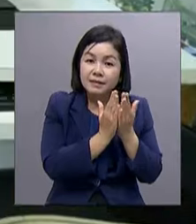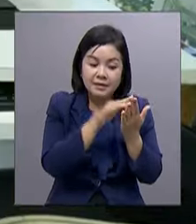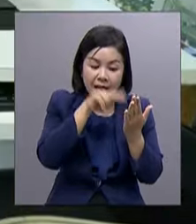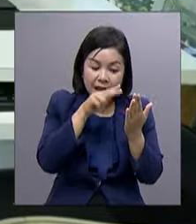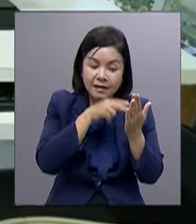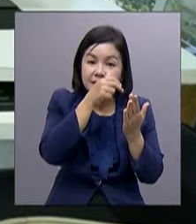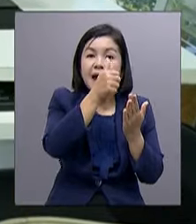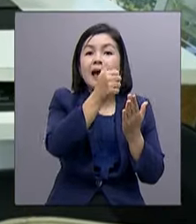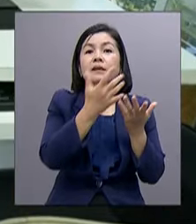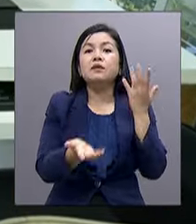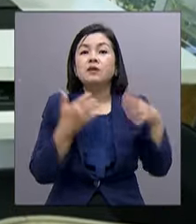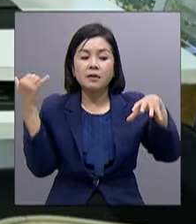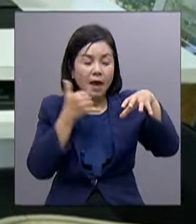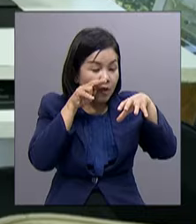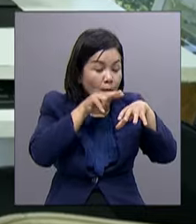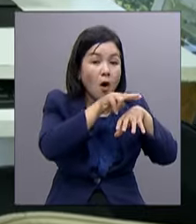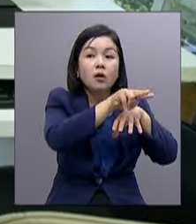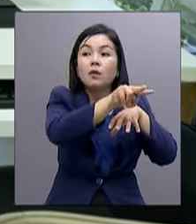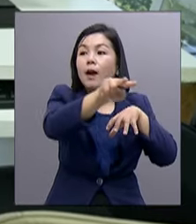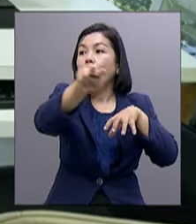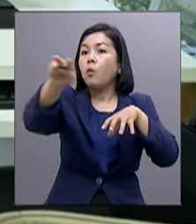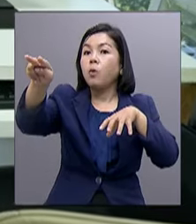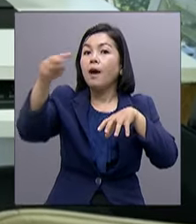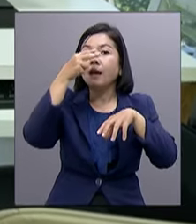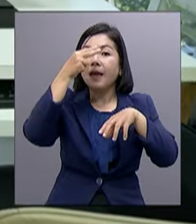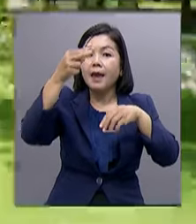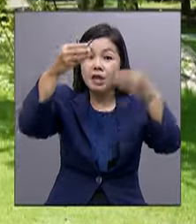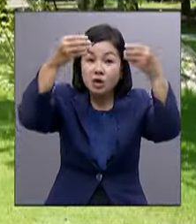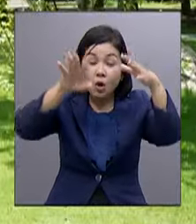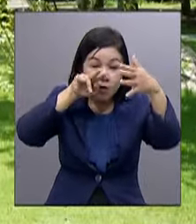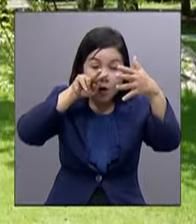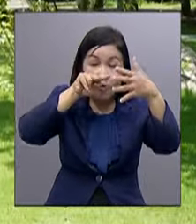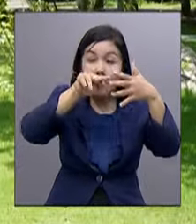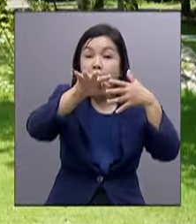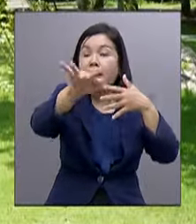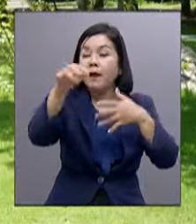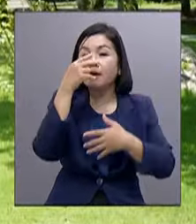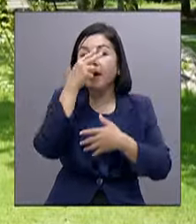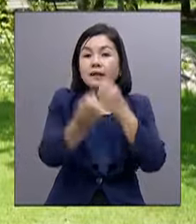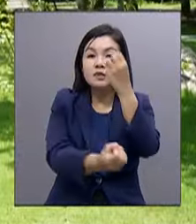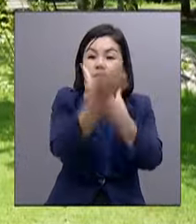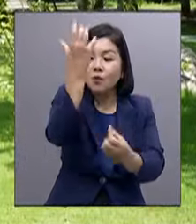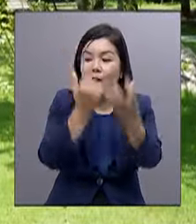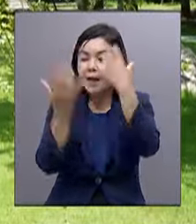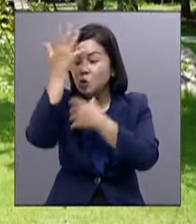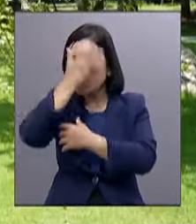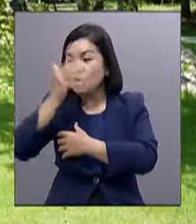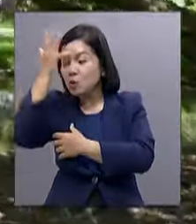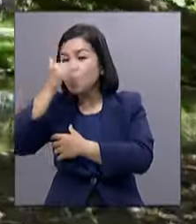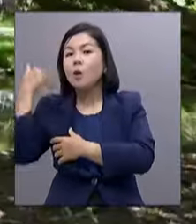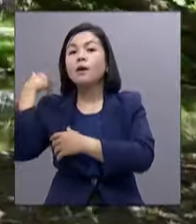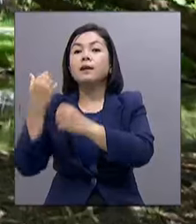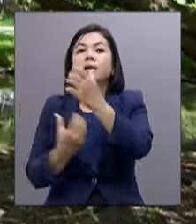มุดบางทีเราก็มองออกไปมุมผ่านกระจกของอาคารห้องสมุดนะคะเราก็จะเห็นสวนที่ร่มรื่นแล้วก็สิ่ง